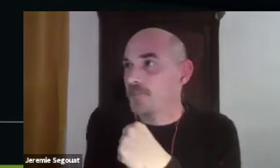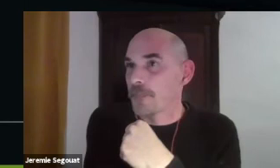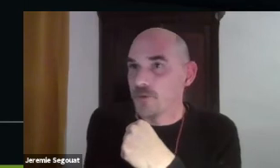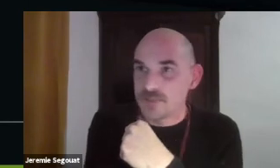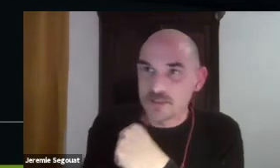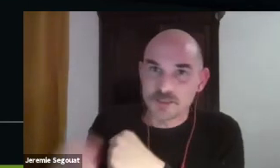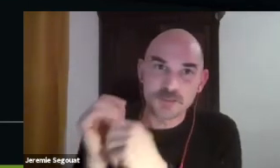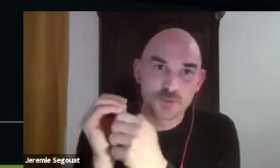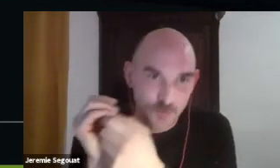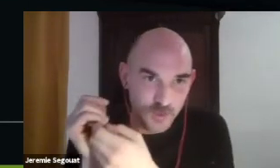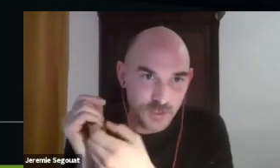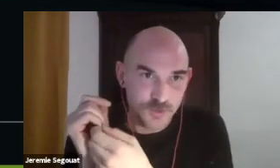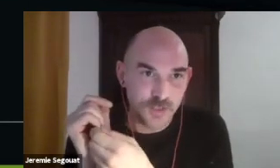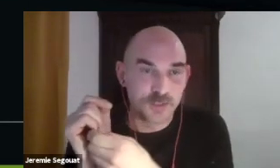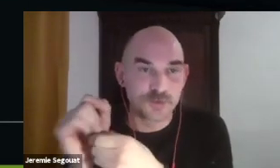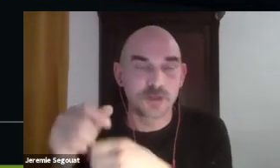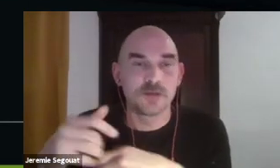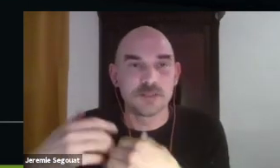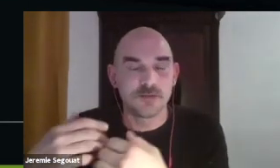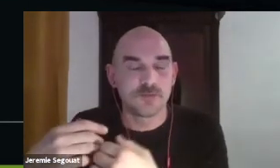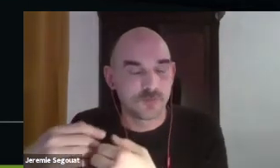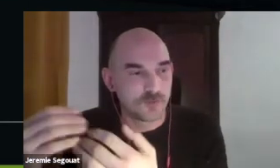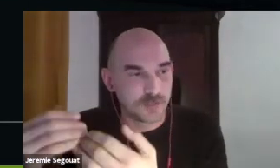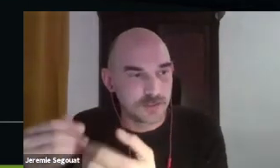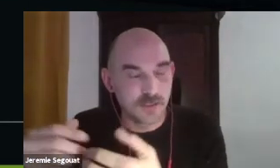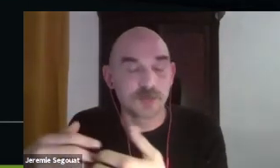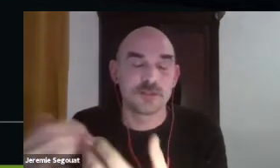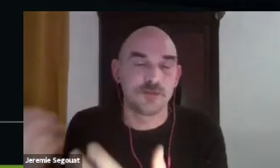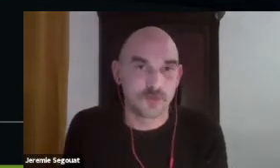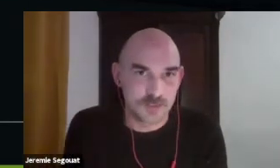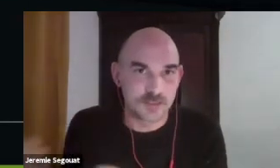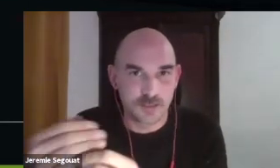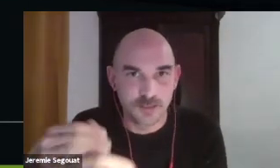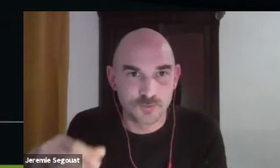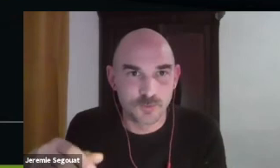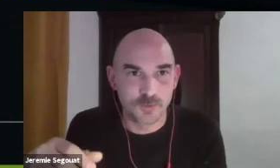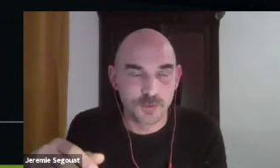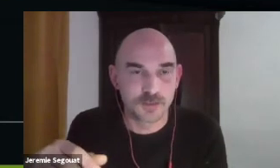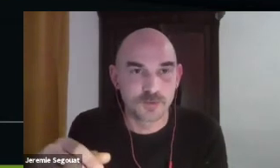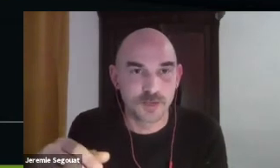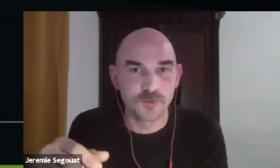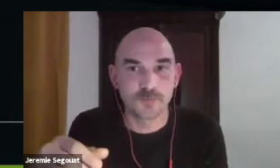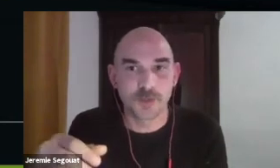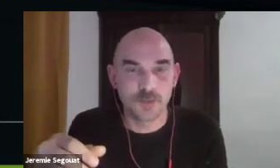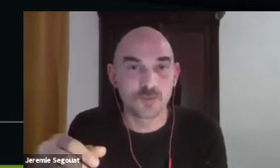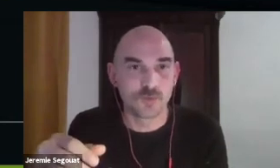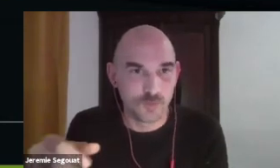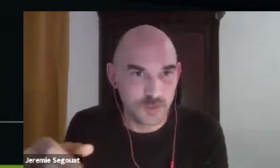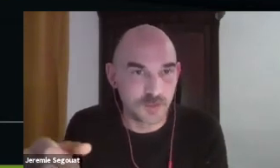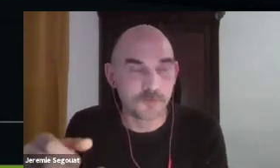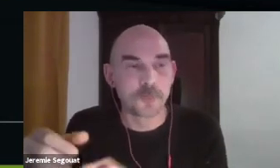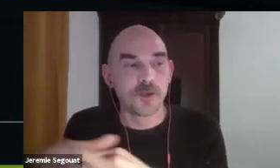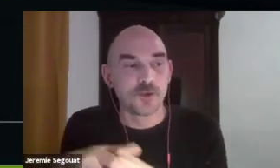on a aussi un espace communicationnel bien sûr la langue des signes tactile la langue des signes française tactile dont je parle plus particulièrement permet de